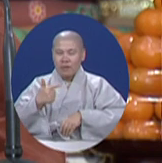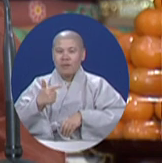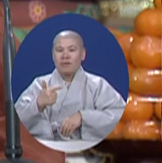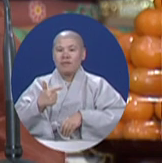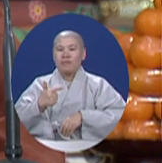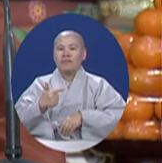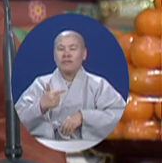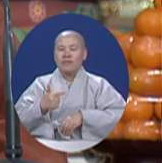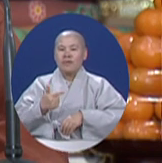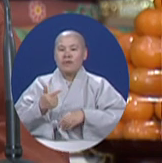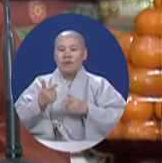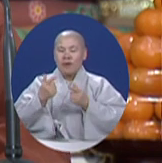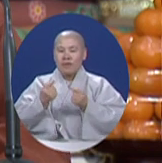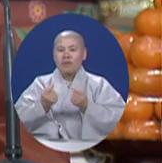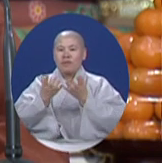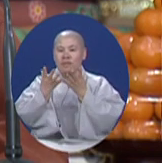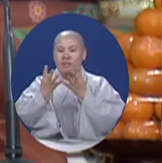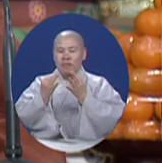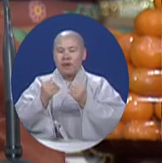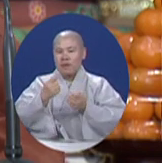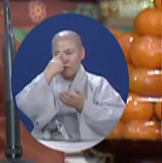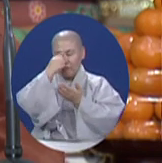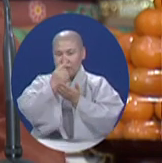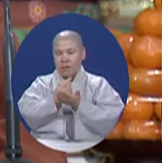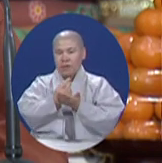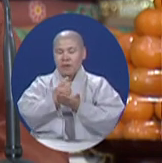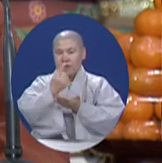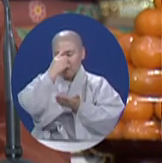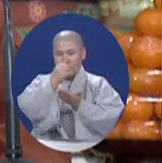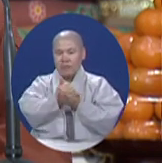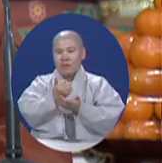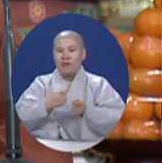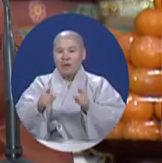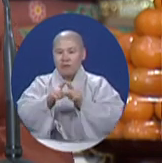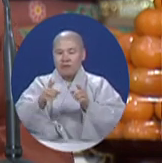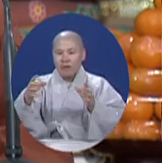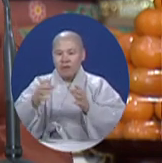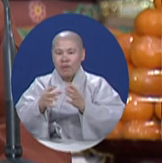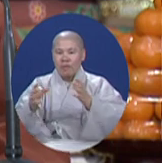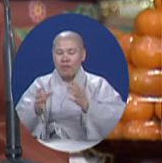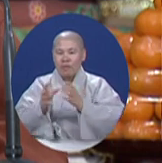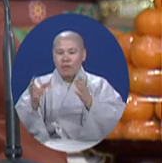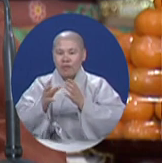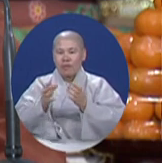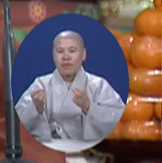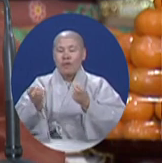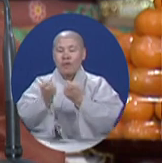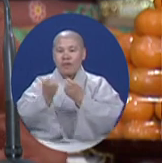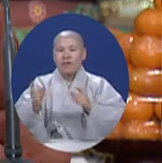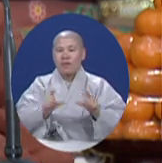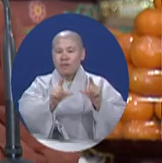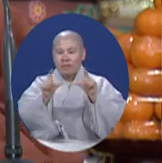그러면 그런 대중이 모여서 어떻게 구성을 하고 있느냐 하면